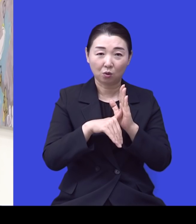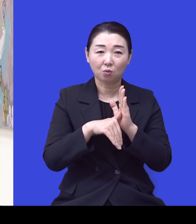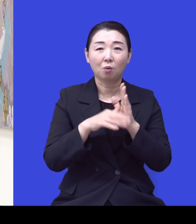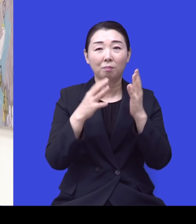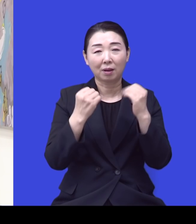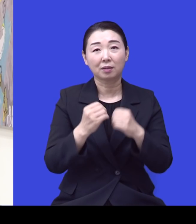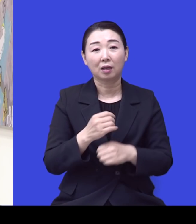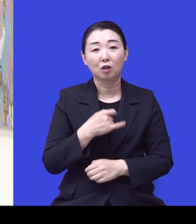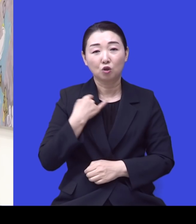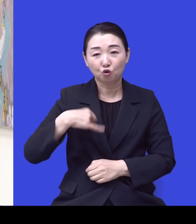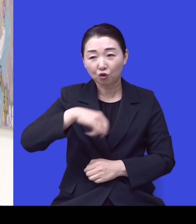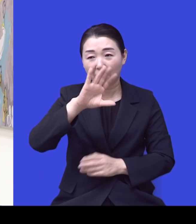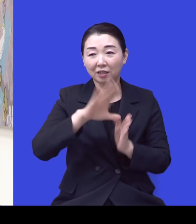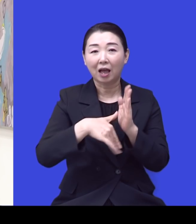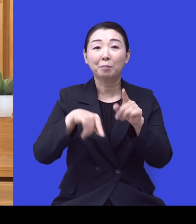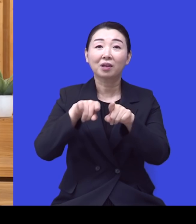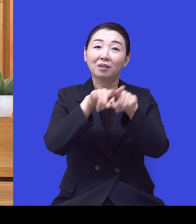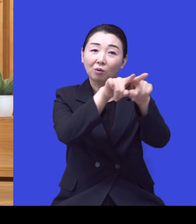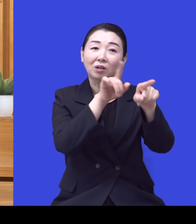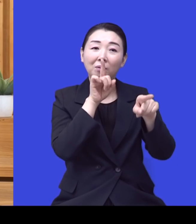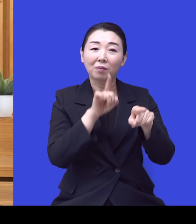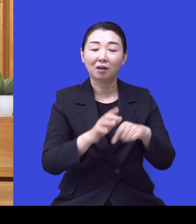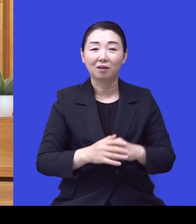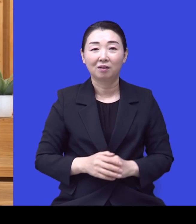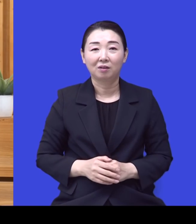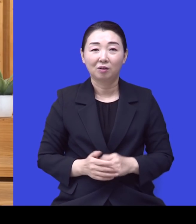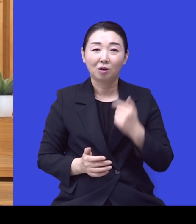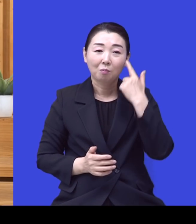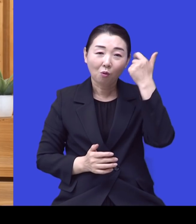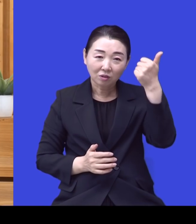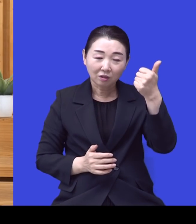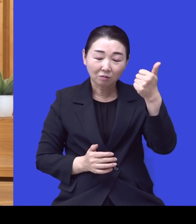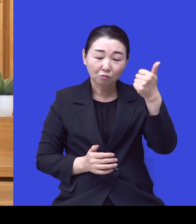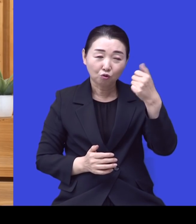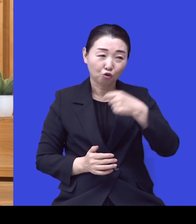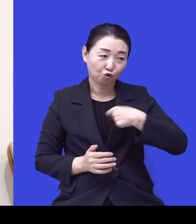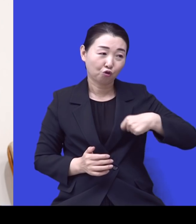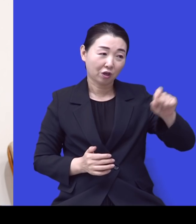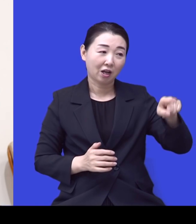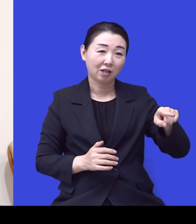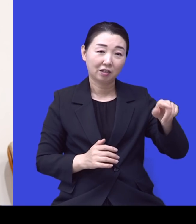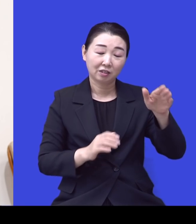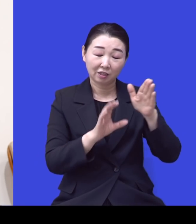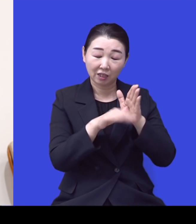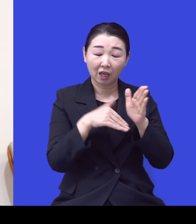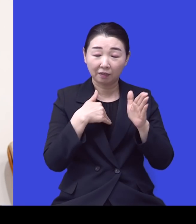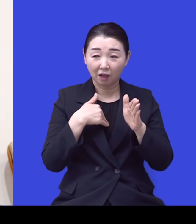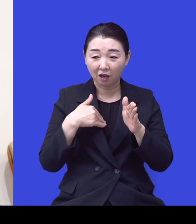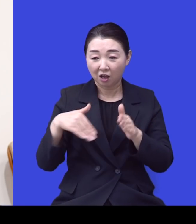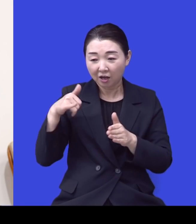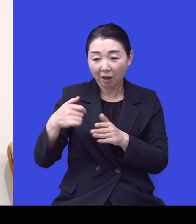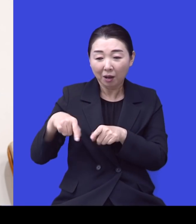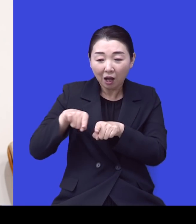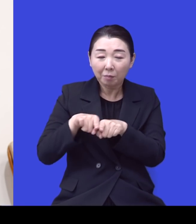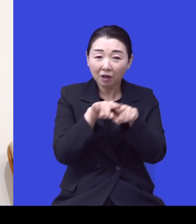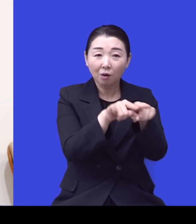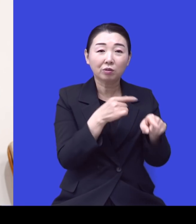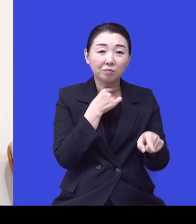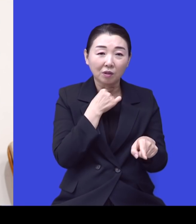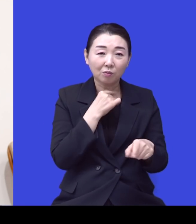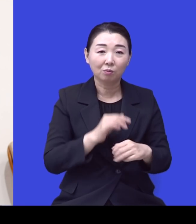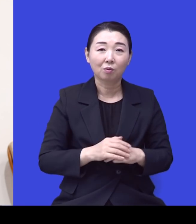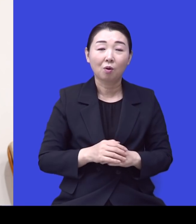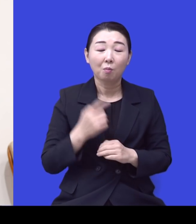저 중국 좀 한번 데려가 달라고. 예. 목사님 중국 다닐 때 나 가방 모찌 좀 하고 싶다고. 예. 거기서 영혼들이 살아나는 거 보고 싶다고. 아우